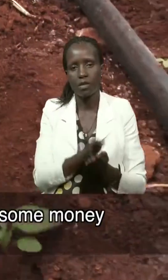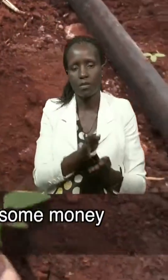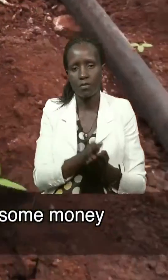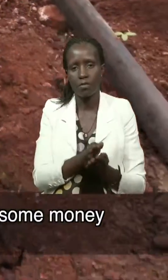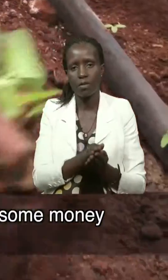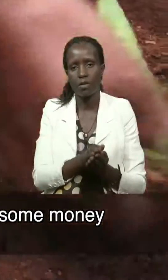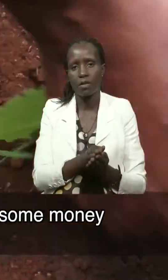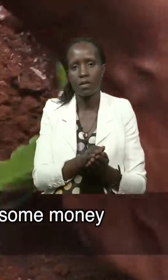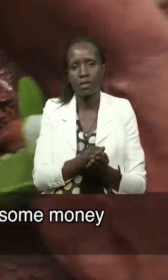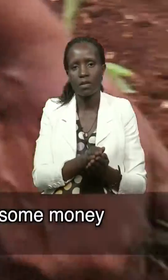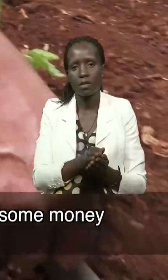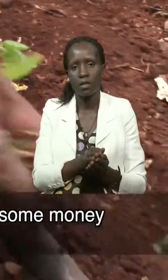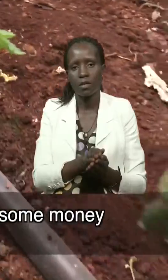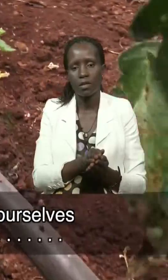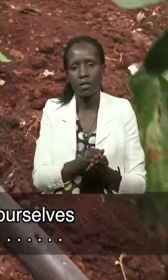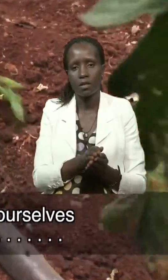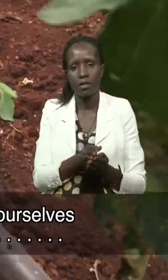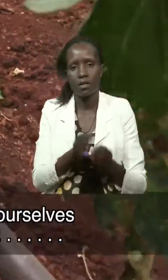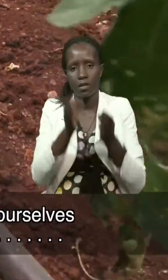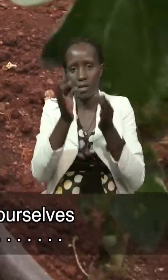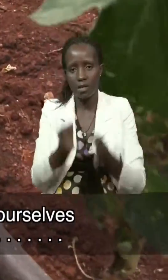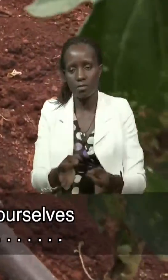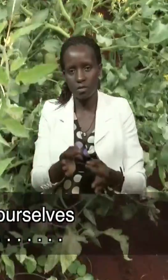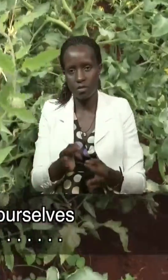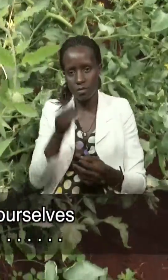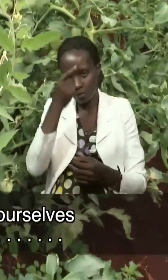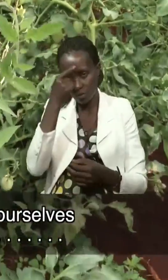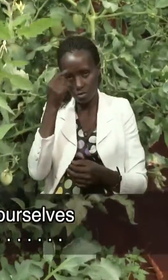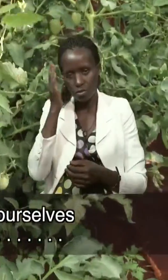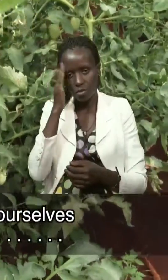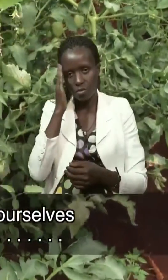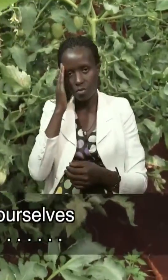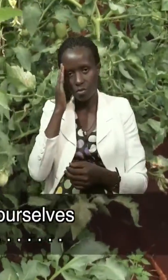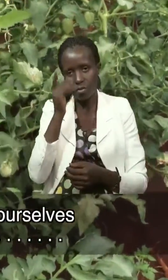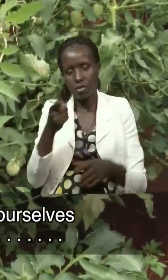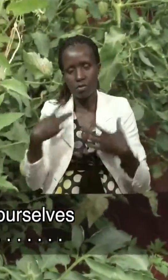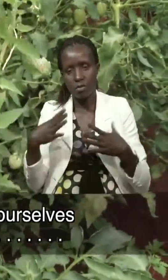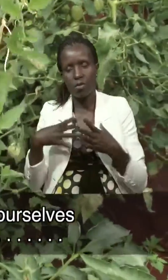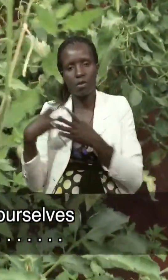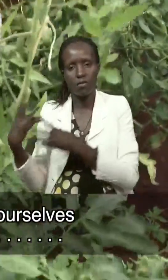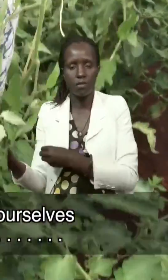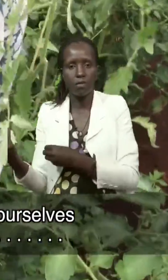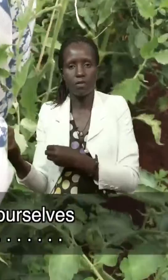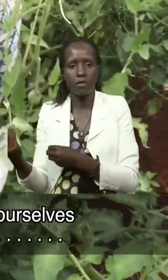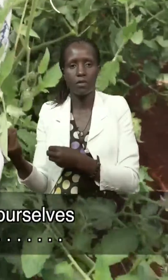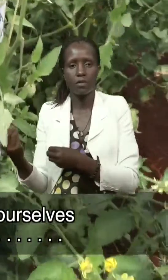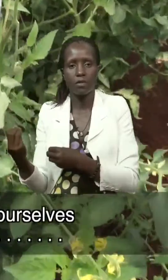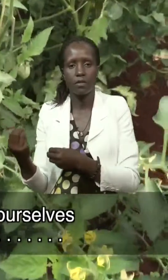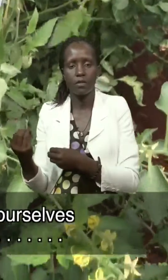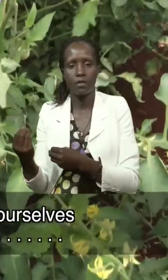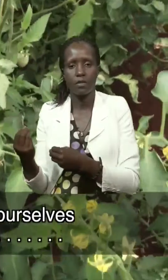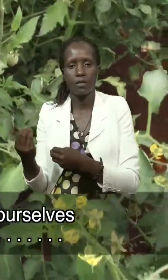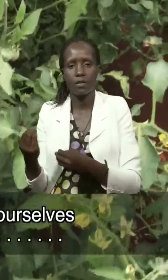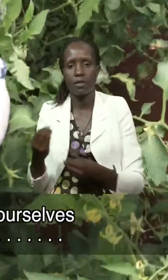bank, tuna account, tulifungua account zetu tukijua ya kwamba kwa sababu walienda hawa walitusaidia, tukijua